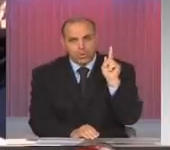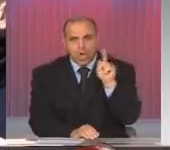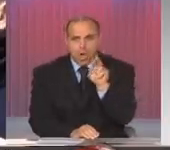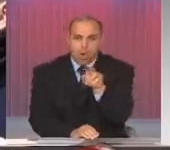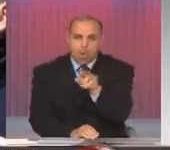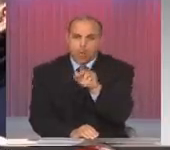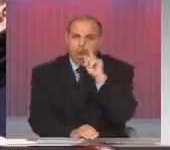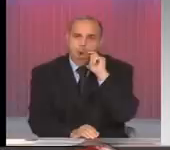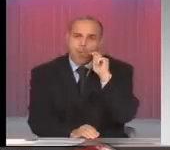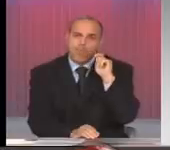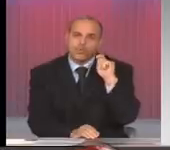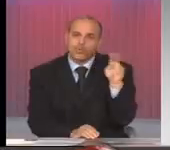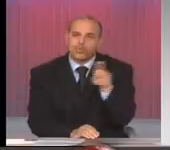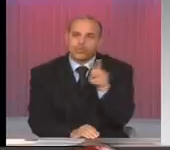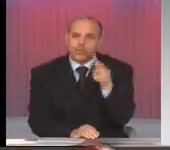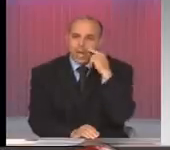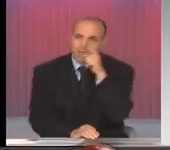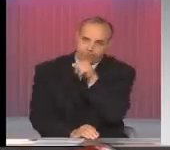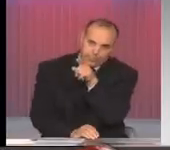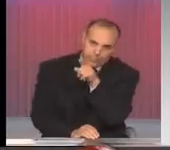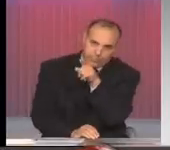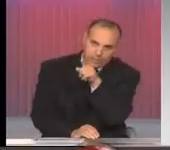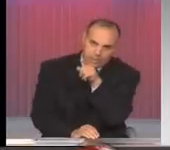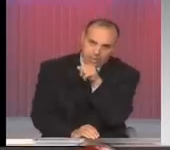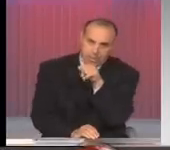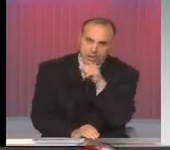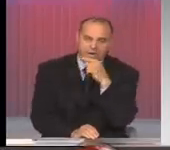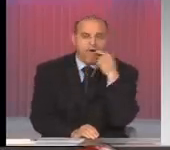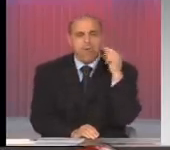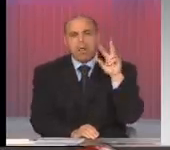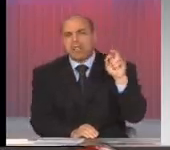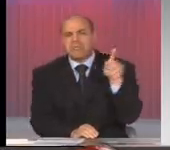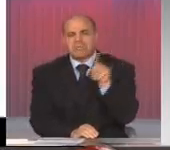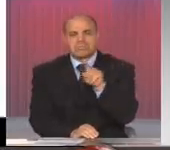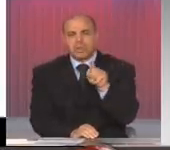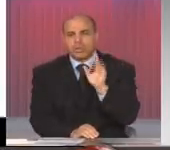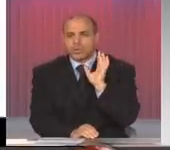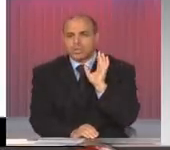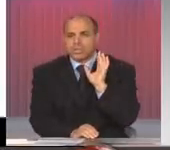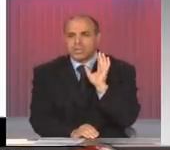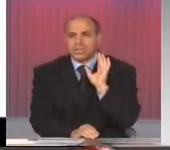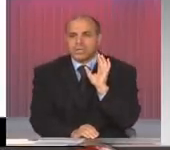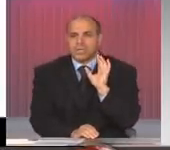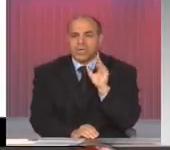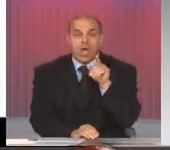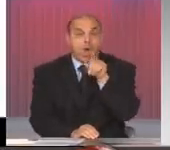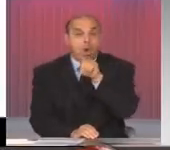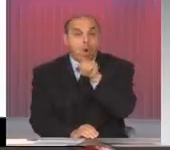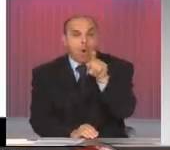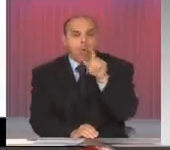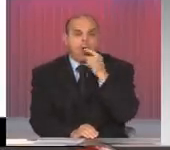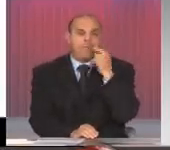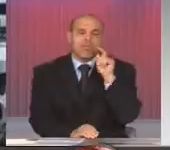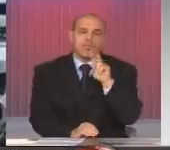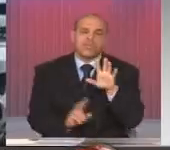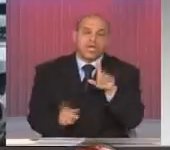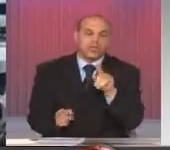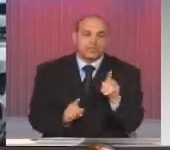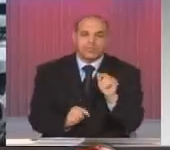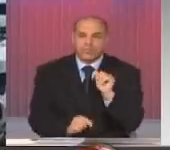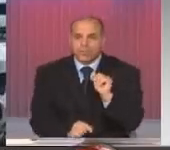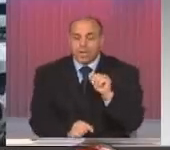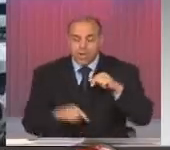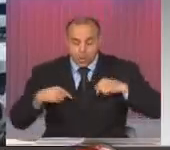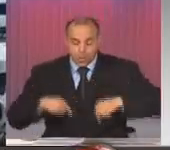الشقيقان سعيد وشريف الكواشي وهما في الثلاثينيات من العمر، وحميد مراد 18 عاما.